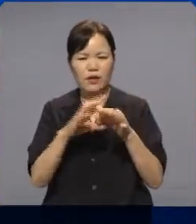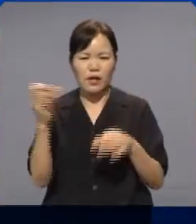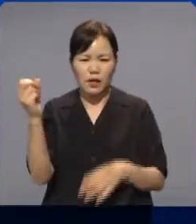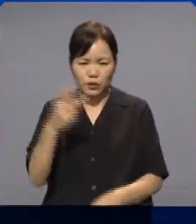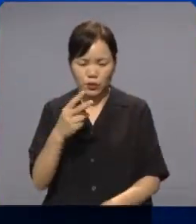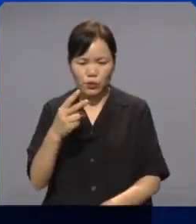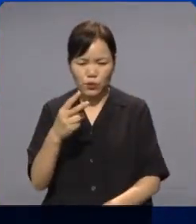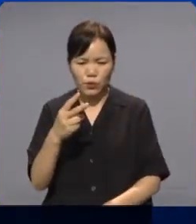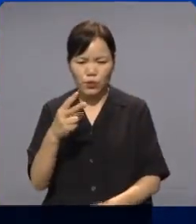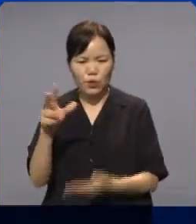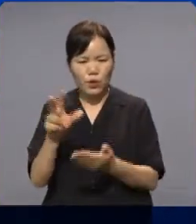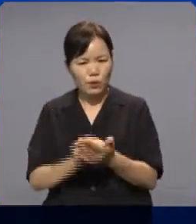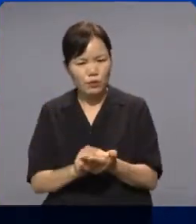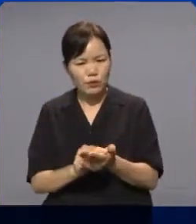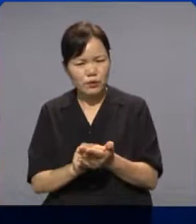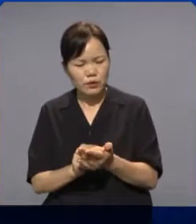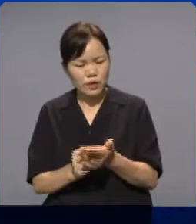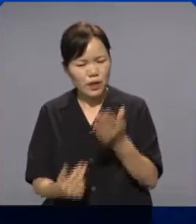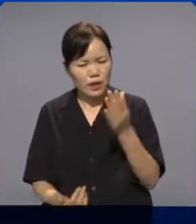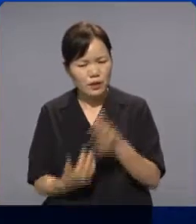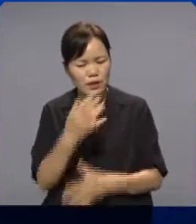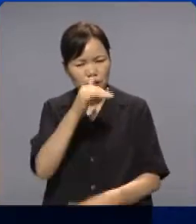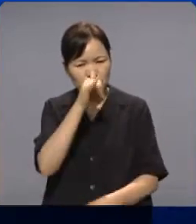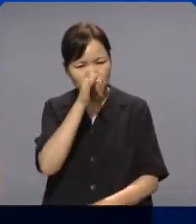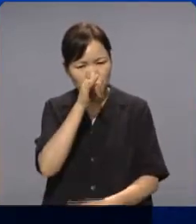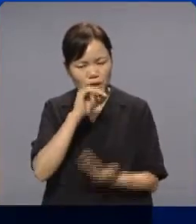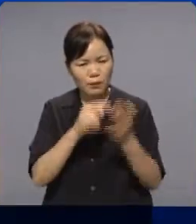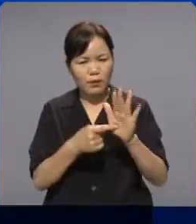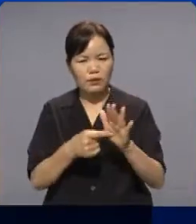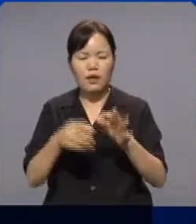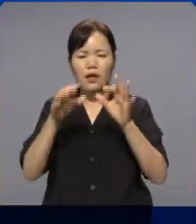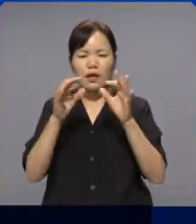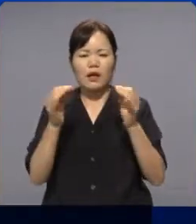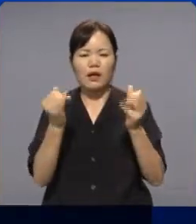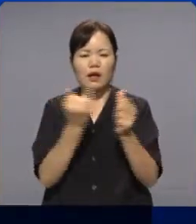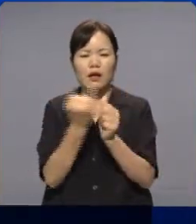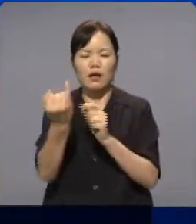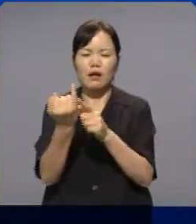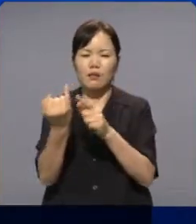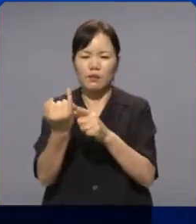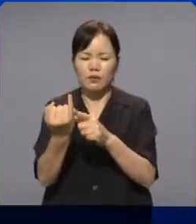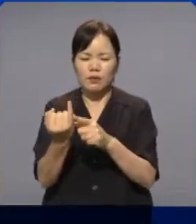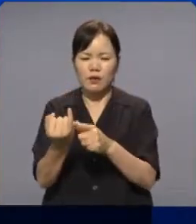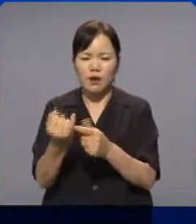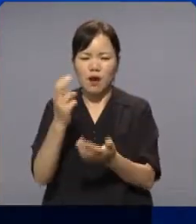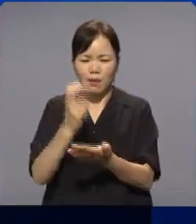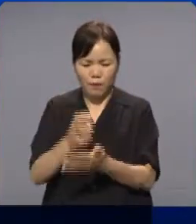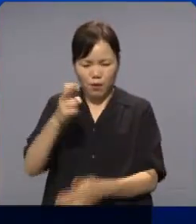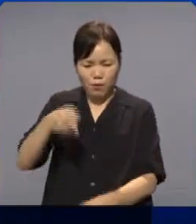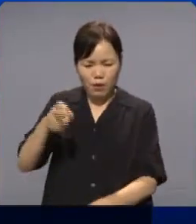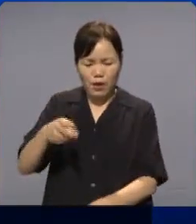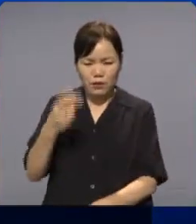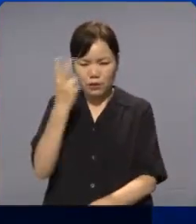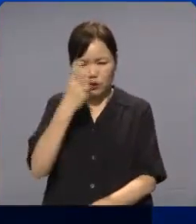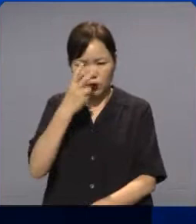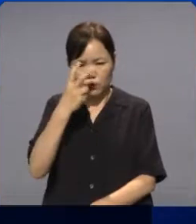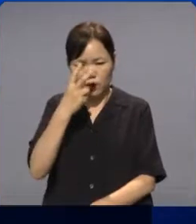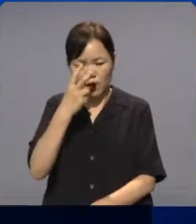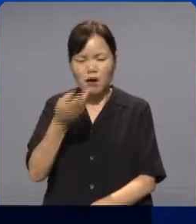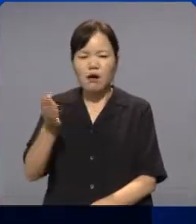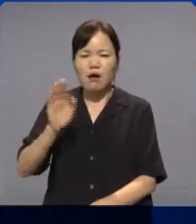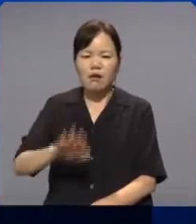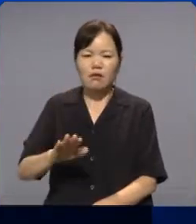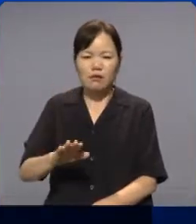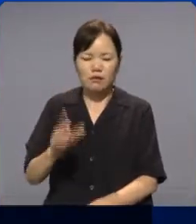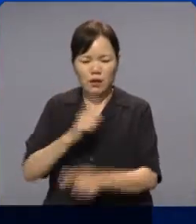불미스러운 일이 될 수도 있는 뉴스가 터졌죠. 김혜경 씨의 이제 법카 조사를 하고 있는데 참고인신 분으로 한 차례 조사받던 사람이